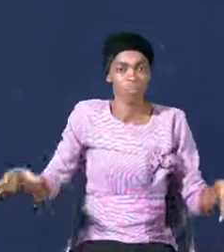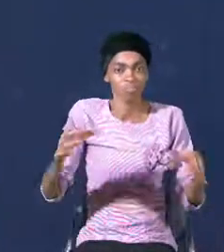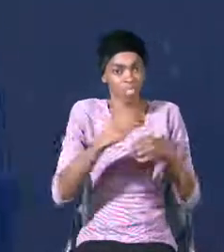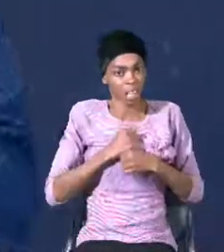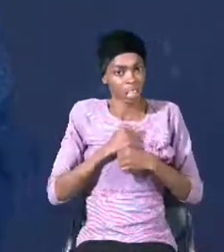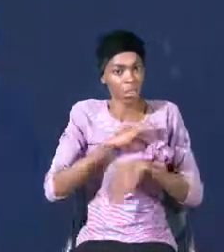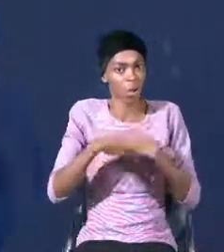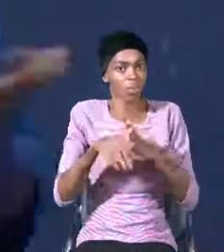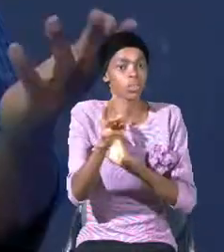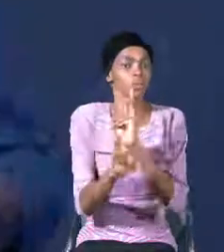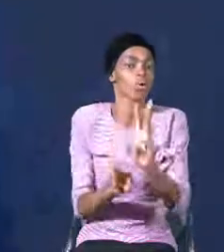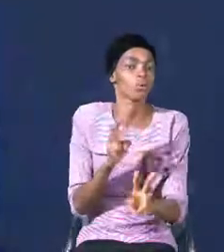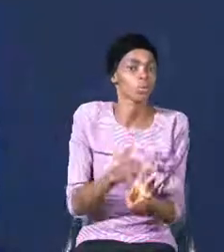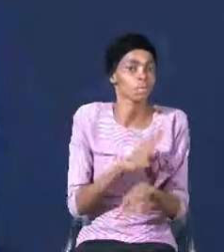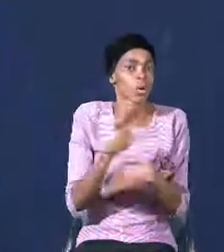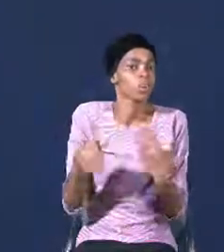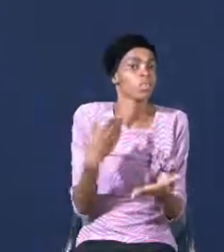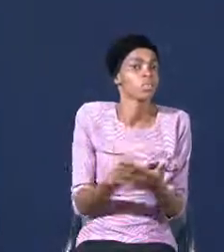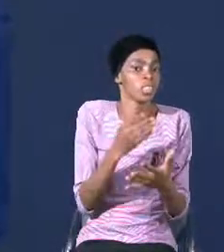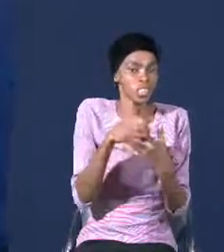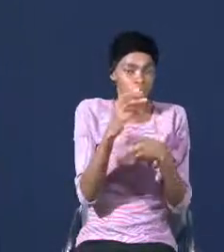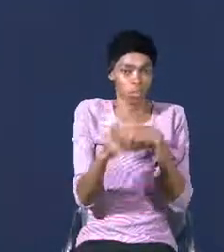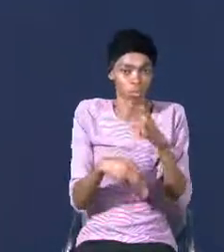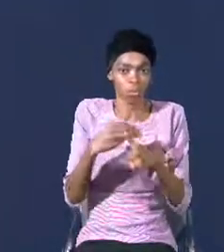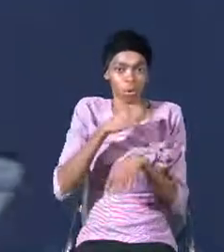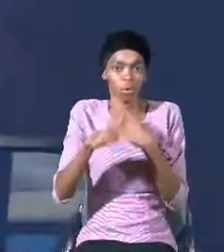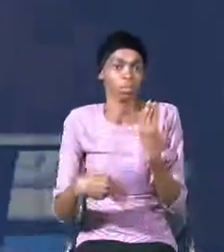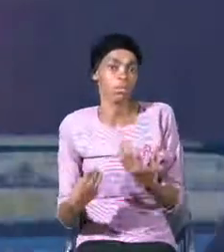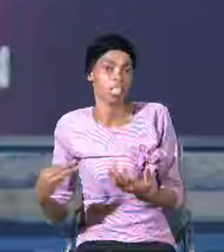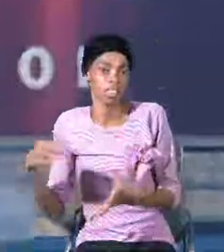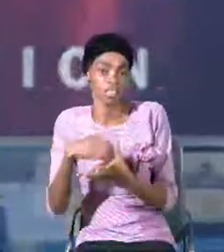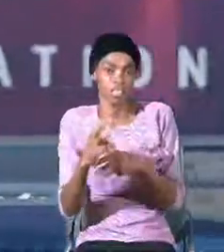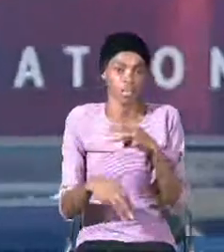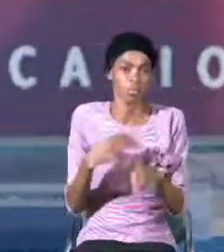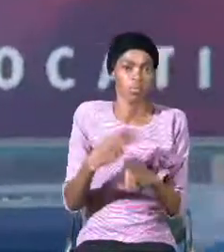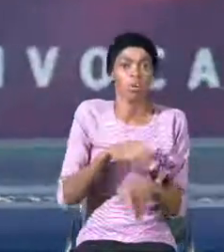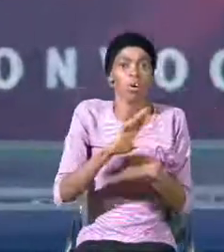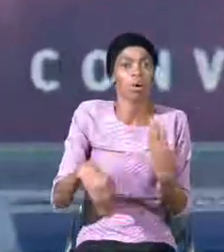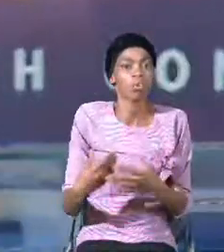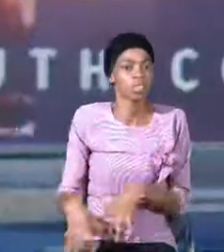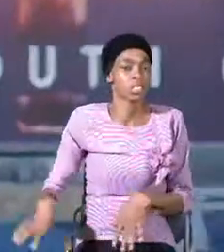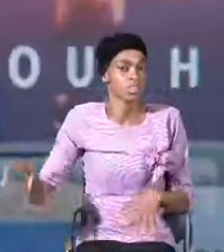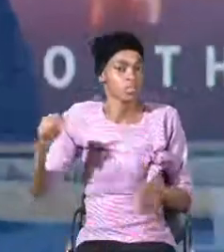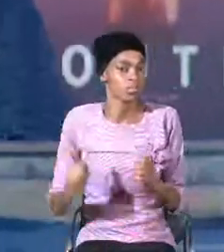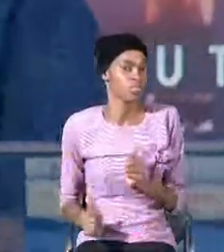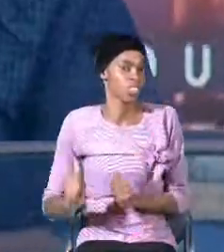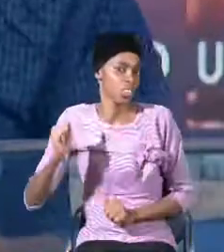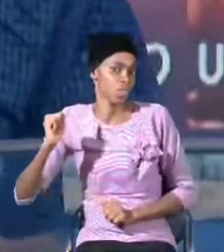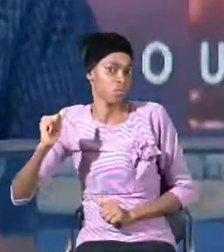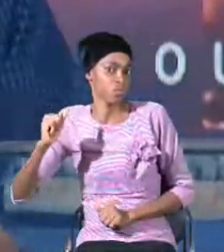Tout l'argent du monde, tous les matériels du monde, tous les titres de chefferie du monde,